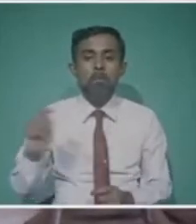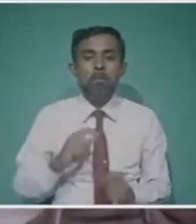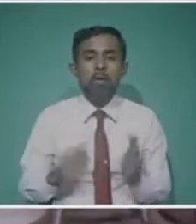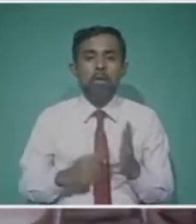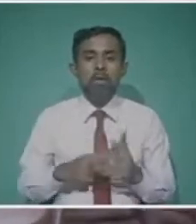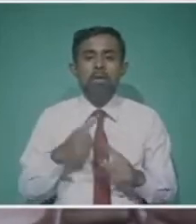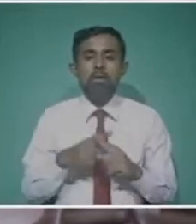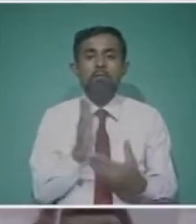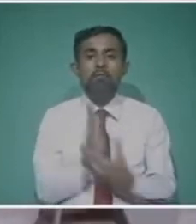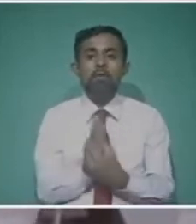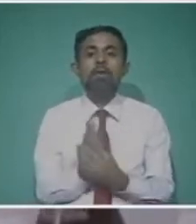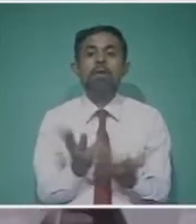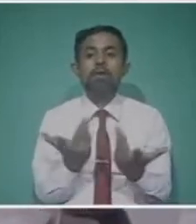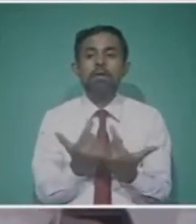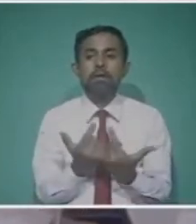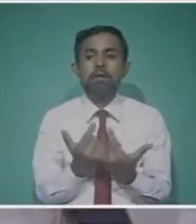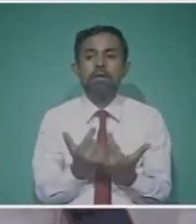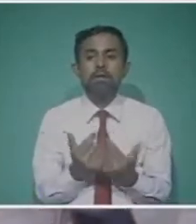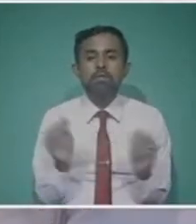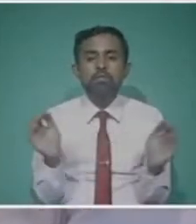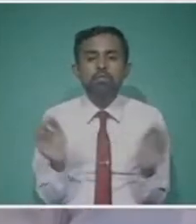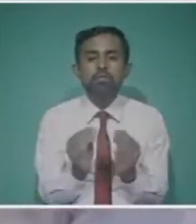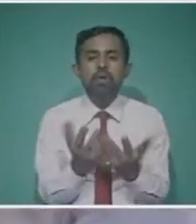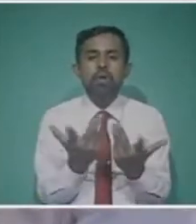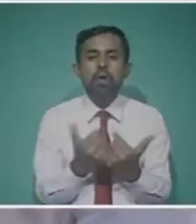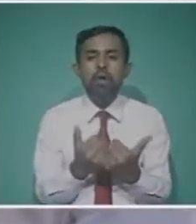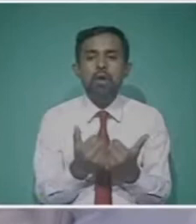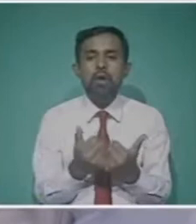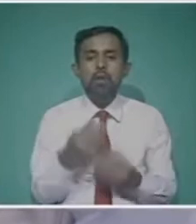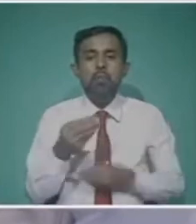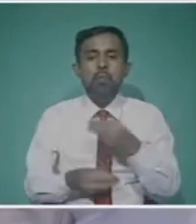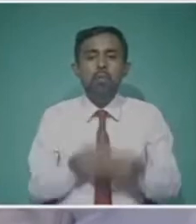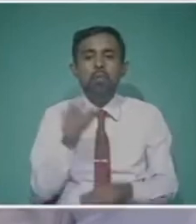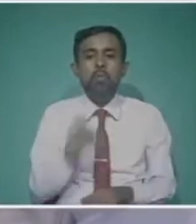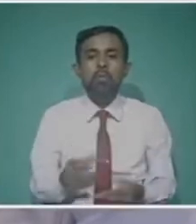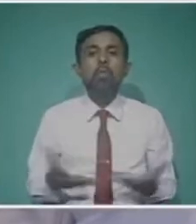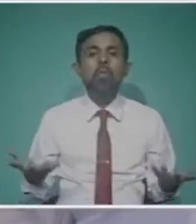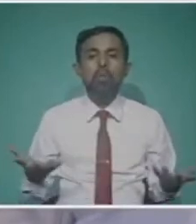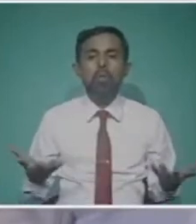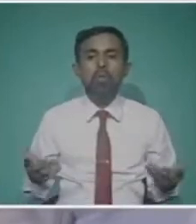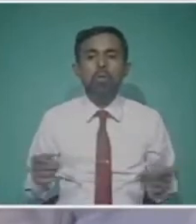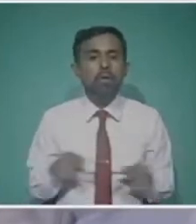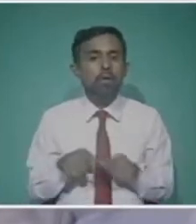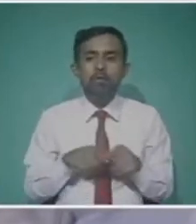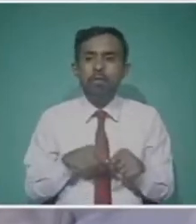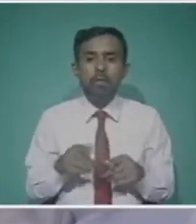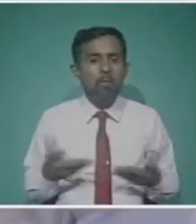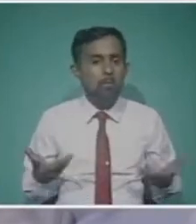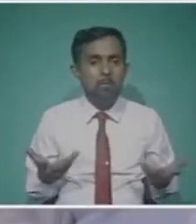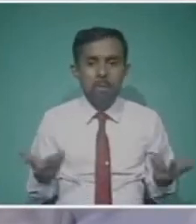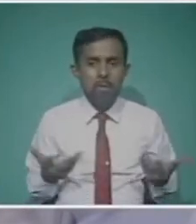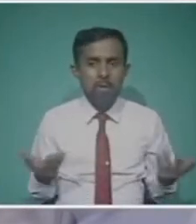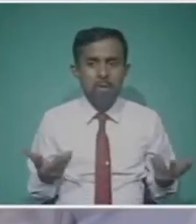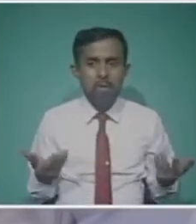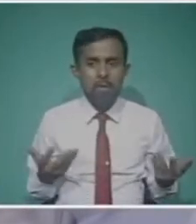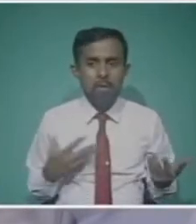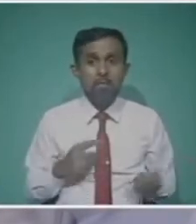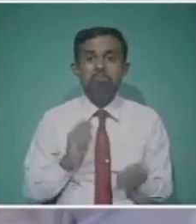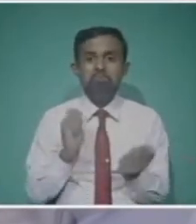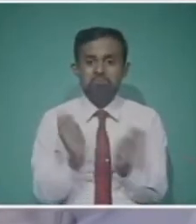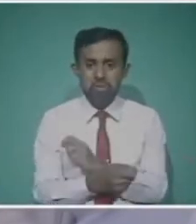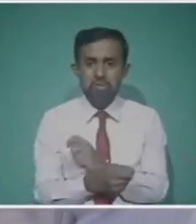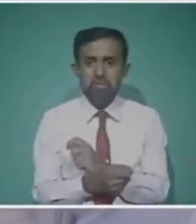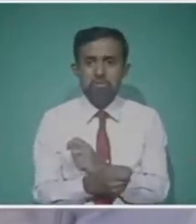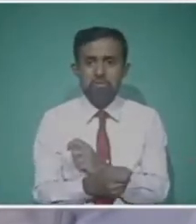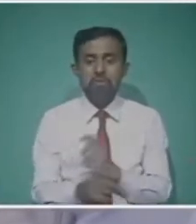ගෙවන ෆයිල් තියෙන කීයද? බොහොම ඉතාමත්ම සුළු ප්‍රමාණයක්. කෝ ව්‍යවසායකයෝ? එහෙම වෙන්න බෑ. එහෙනම් මේක අපි වෙනස් කරන්න ඕනි.